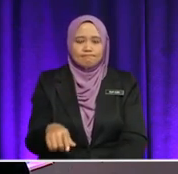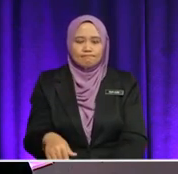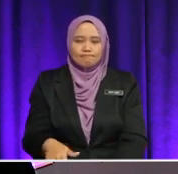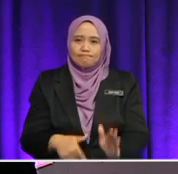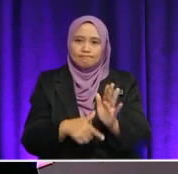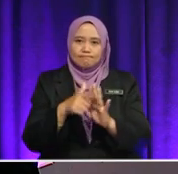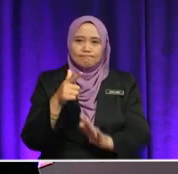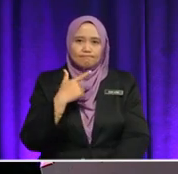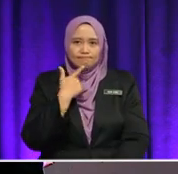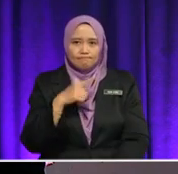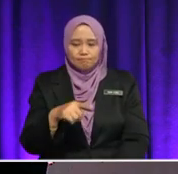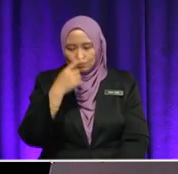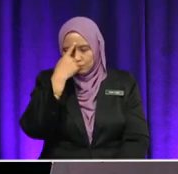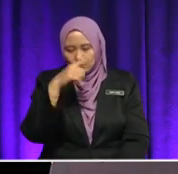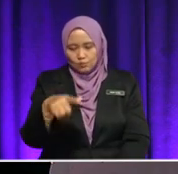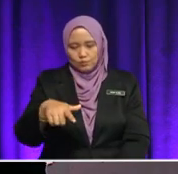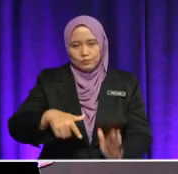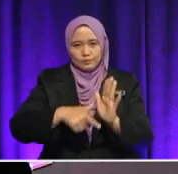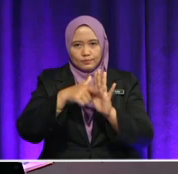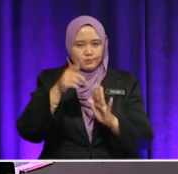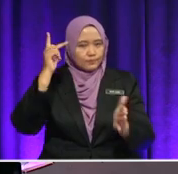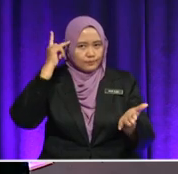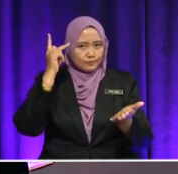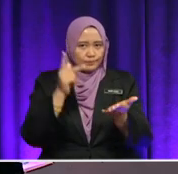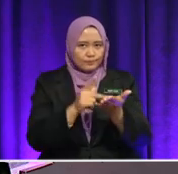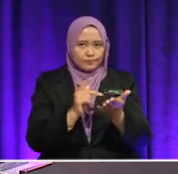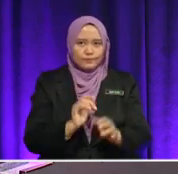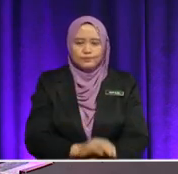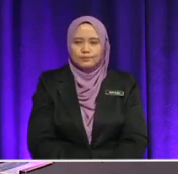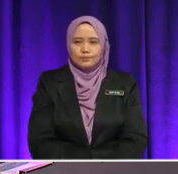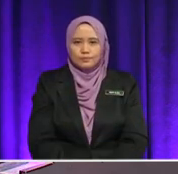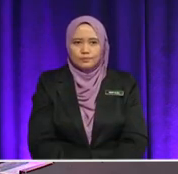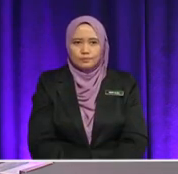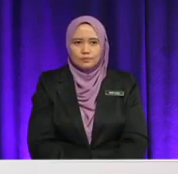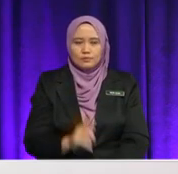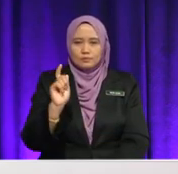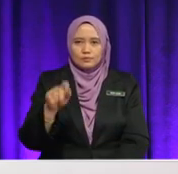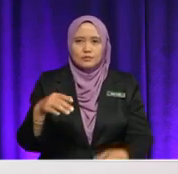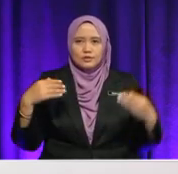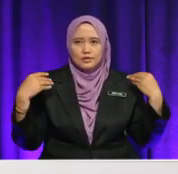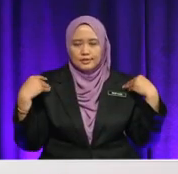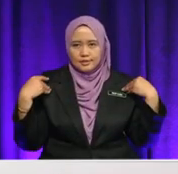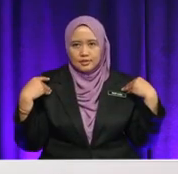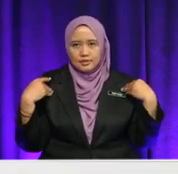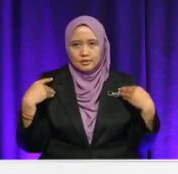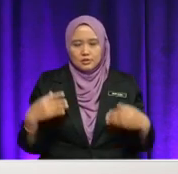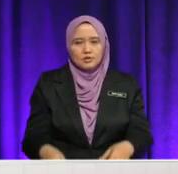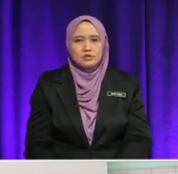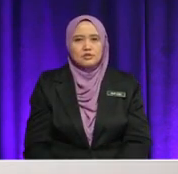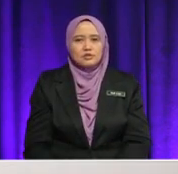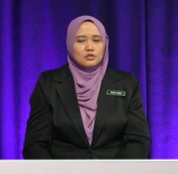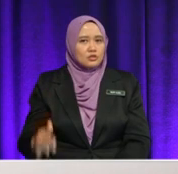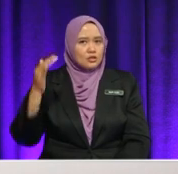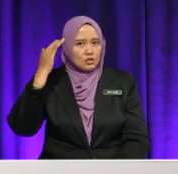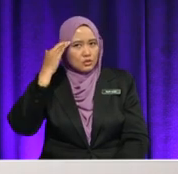mengenali dan yang terakhir ada tambahan untuk menjadi calon untuk menjadi calon mesti ada pengetahuan dalam bahasa Inggris dan bahasa